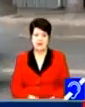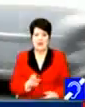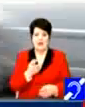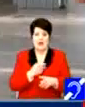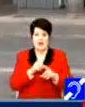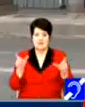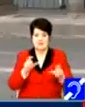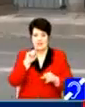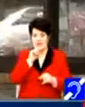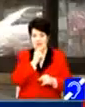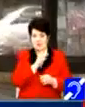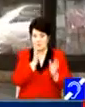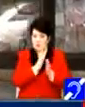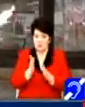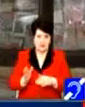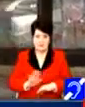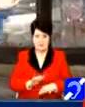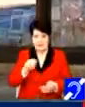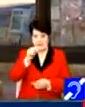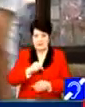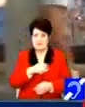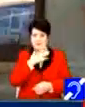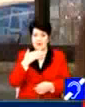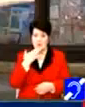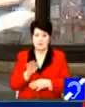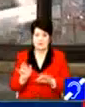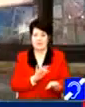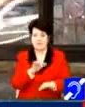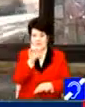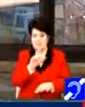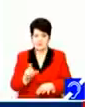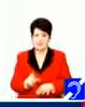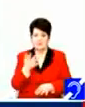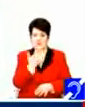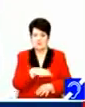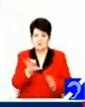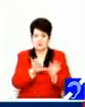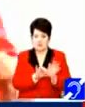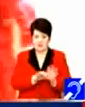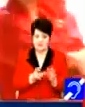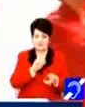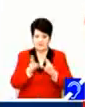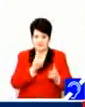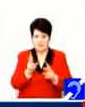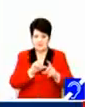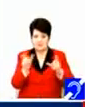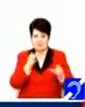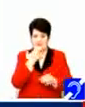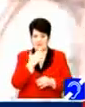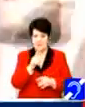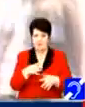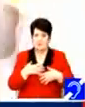Majoritatea agenților economici nu respectă aceste reguli, de aceea mai mulți activiști civici au expediat 56 de petiții către Agenția Națională